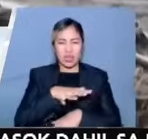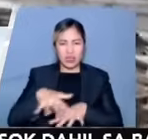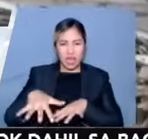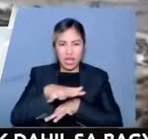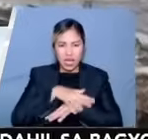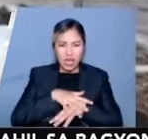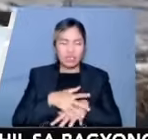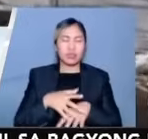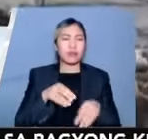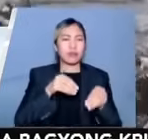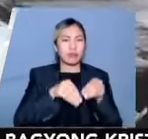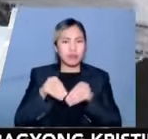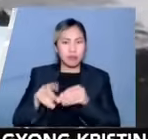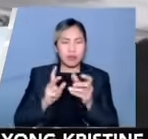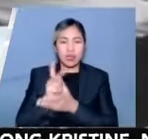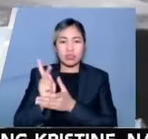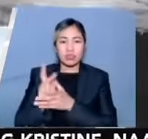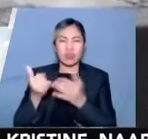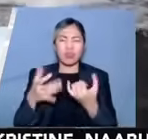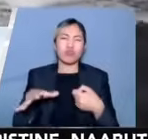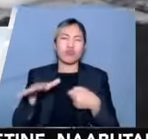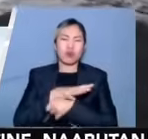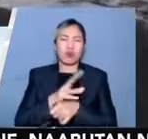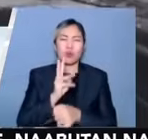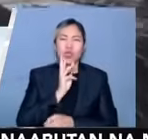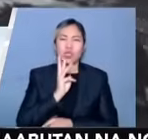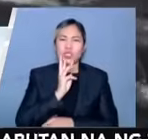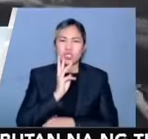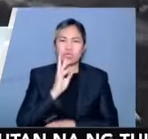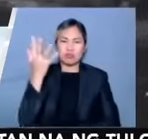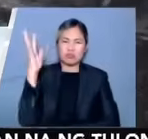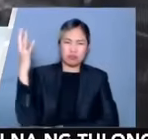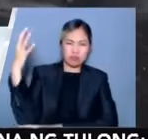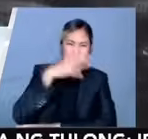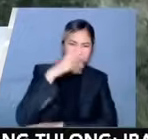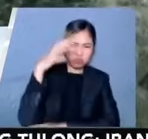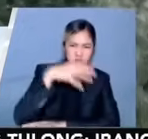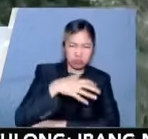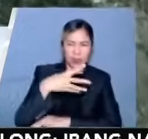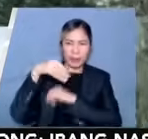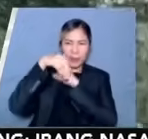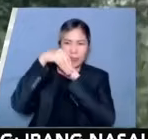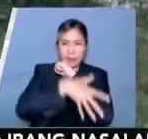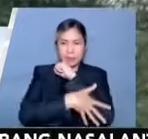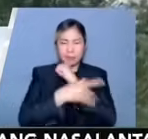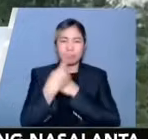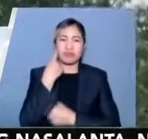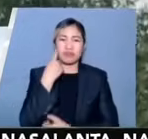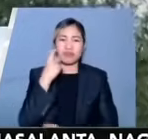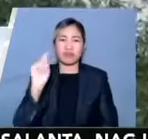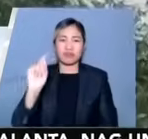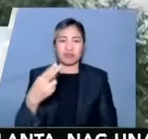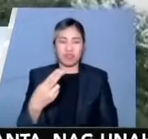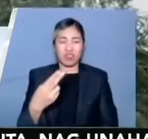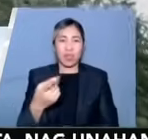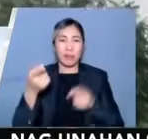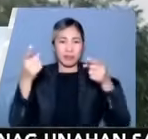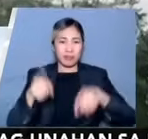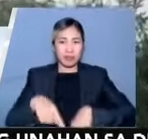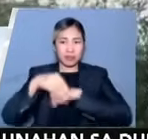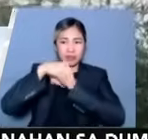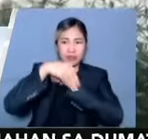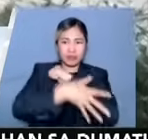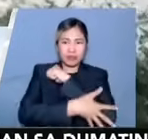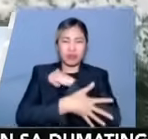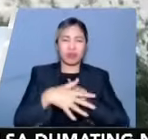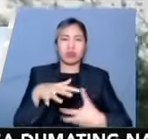troso dala yan ng landslide noong humagupit ang bagyong chrisy noong Huwebes dahil din sa landslide nawasak ang kalsadang